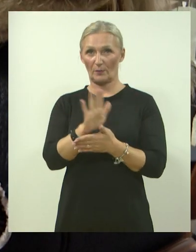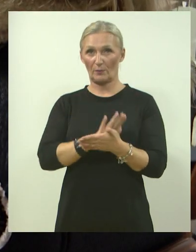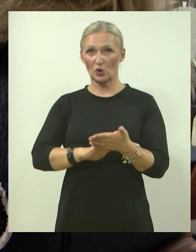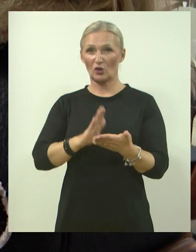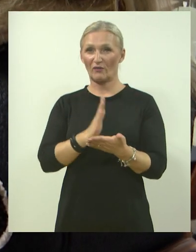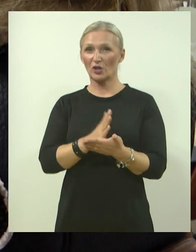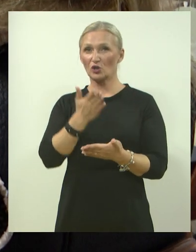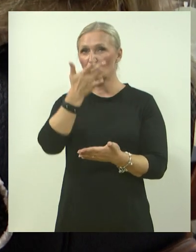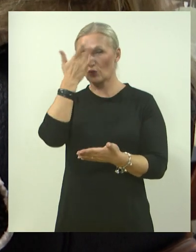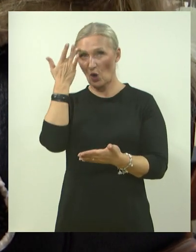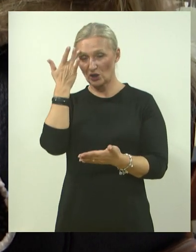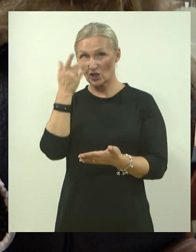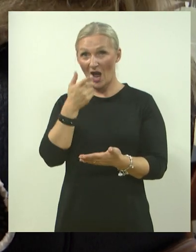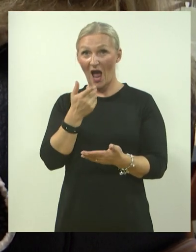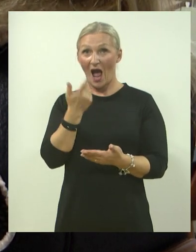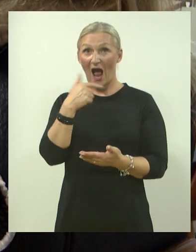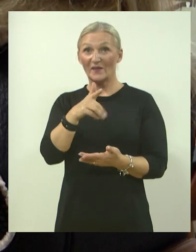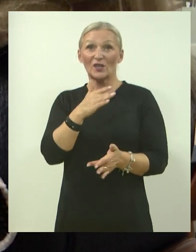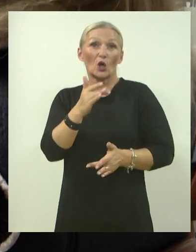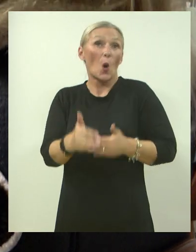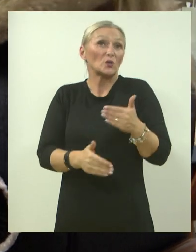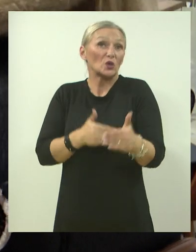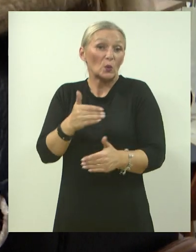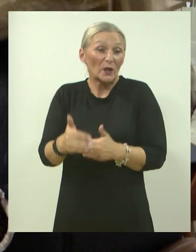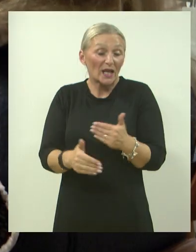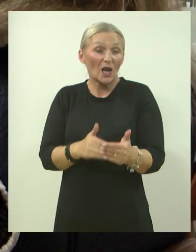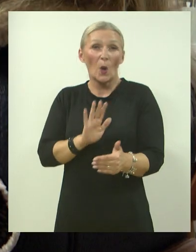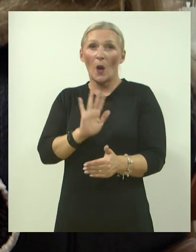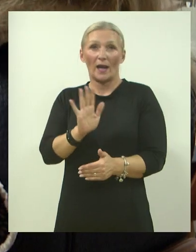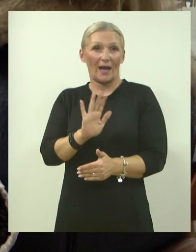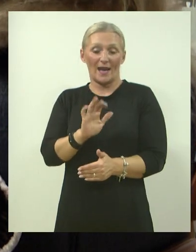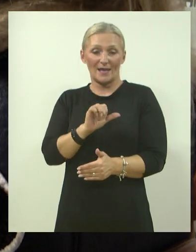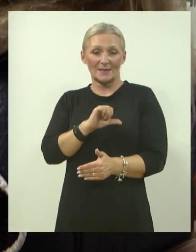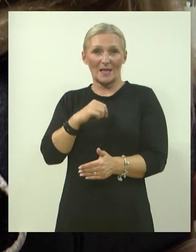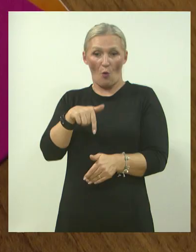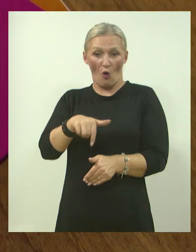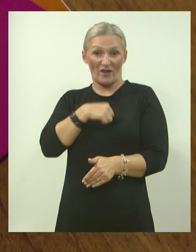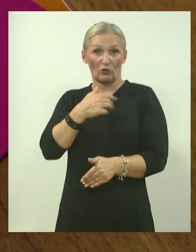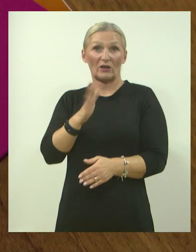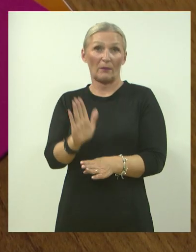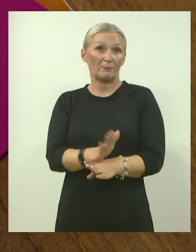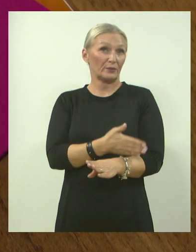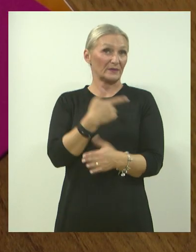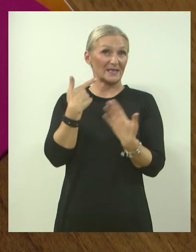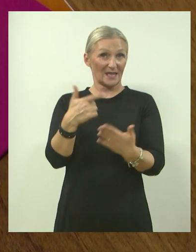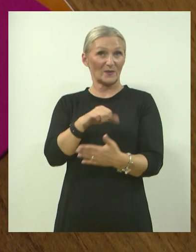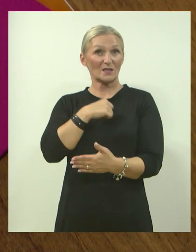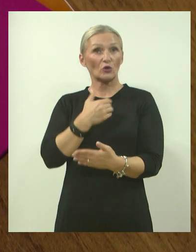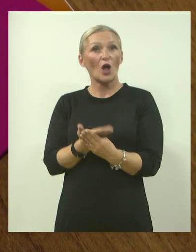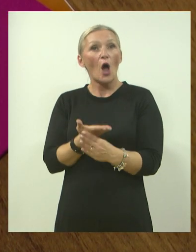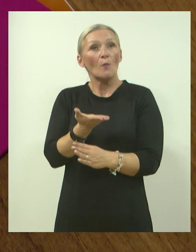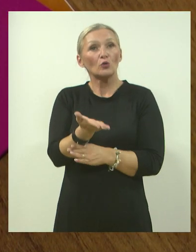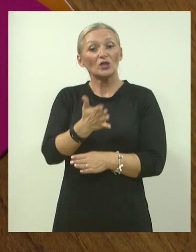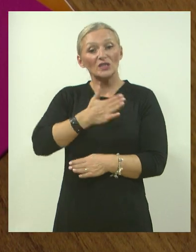već tamo na proljećem, međutim, vi kontinuirano cijele godine i ne samo ove godine, nego kroz svih 70 godina zapravo pružate